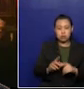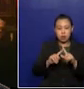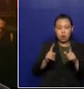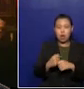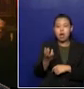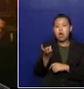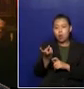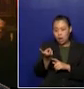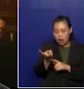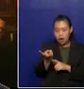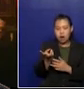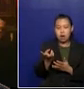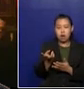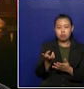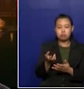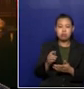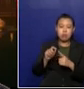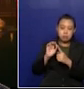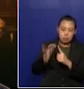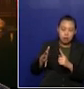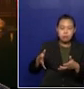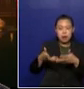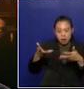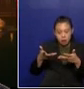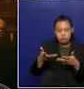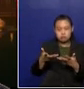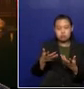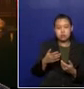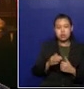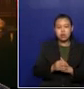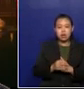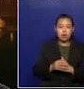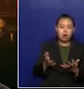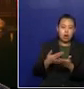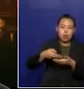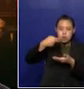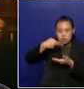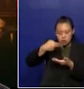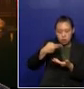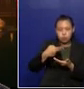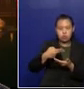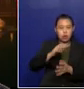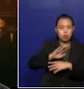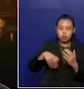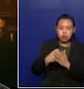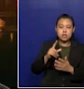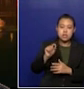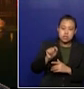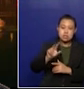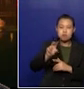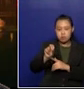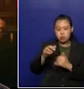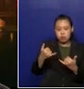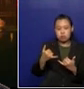รวมก๋วยเตี๋ยวด้วยฮะผมย้ำว่านะฮะแต่ก่อน25บาท30 30บาทฮะนี่มา40